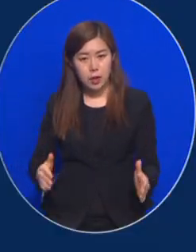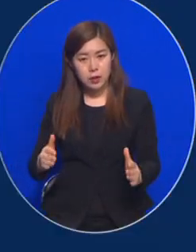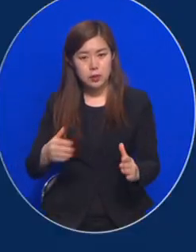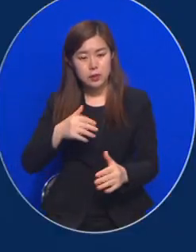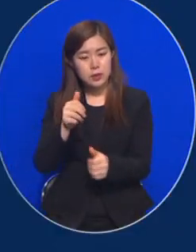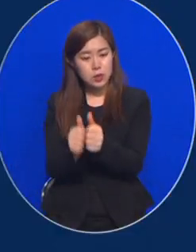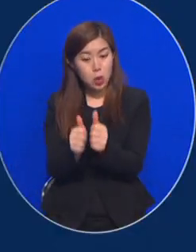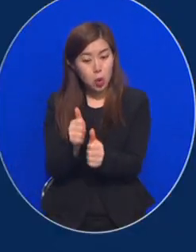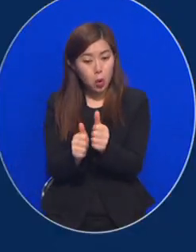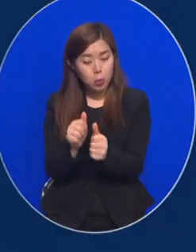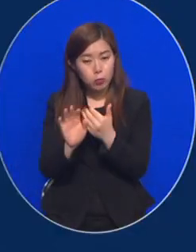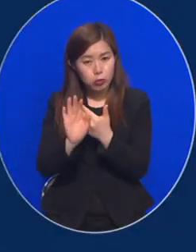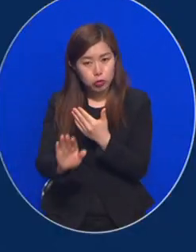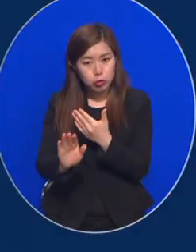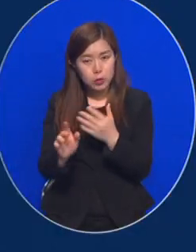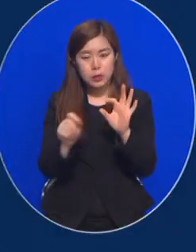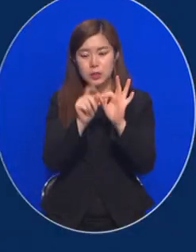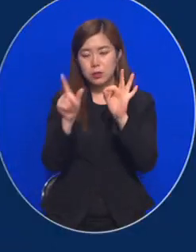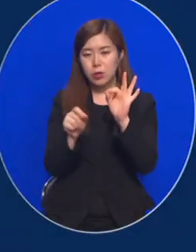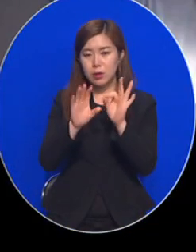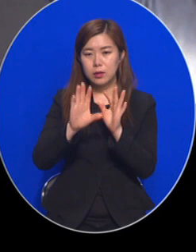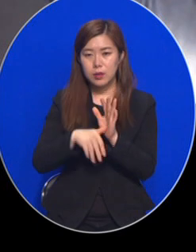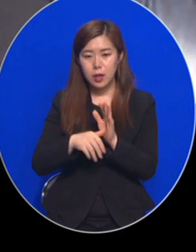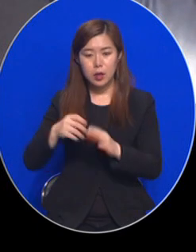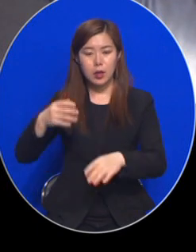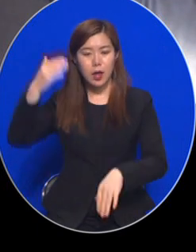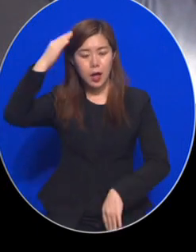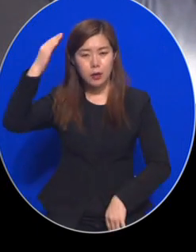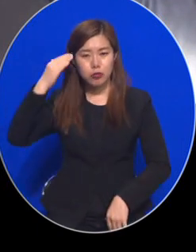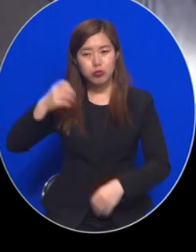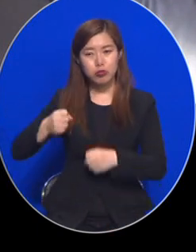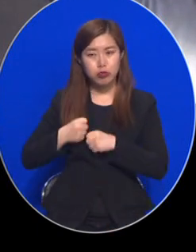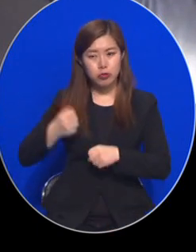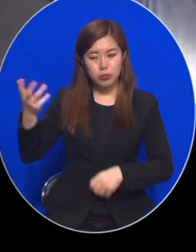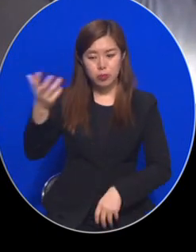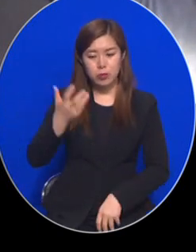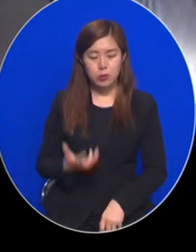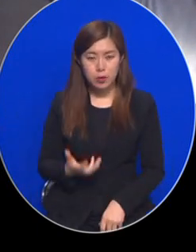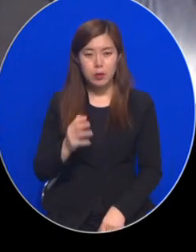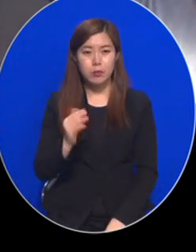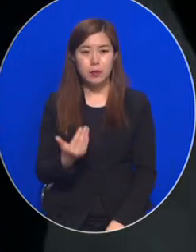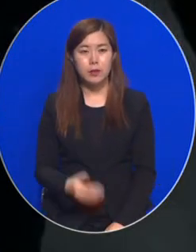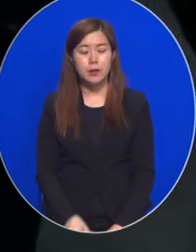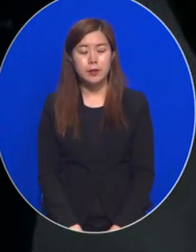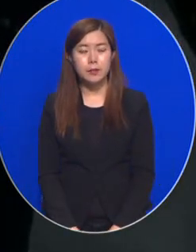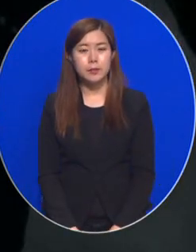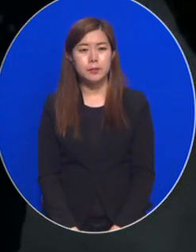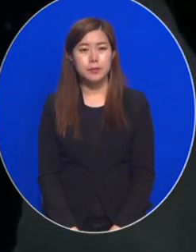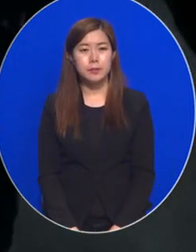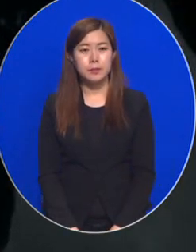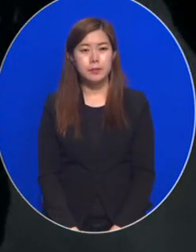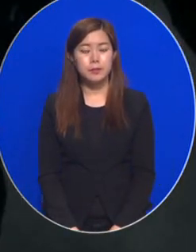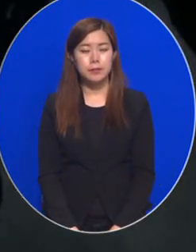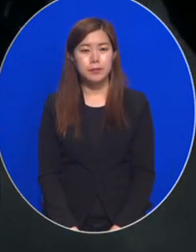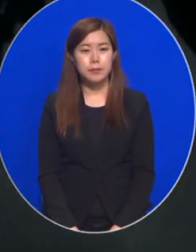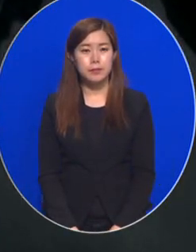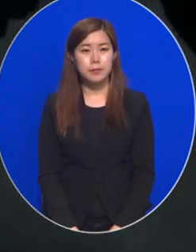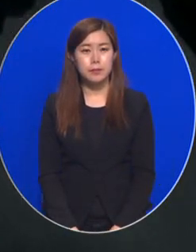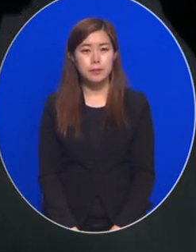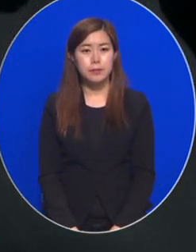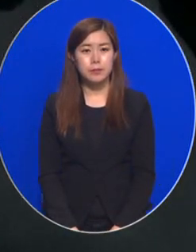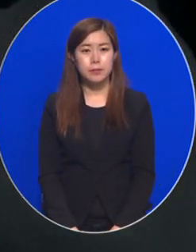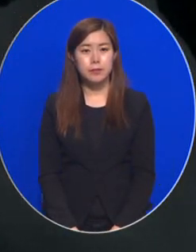10월 우리 군으로 인수 되며 내년부터 본격적으로 임무수행에 투입될 예정입니다 ktv 이수복